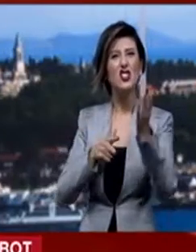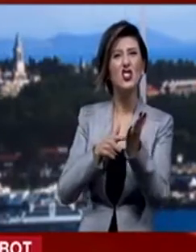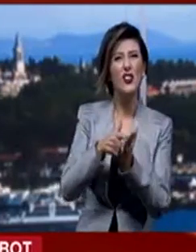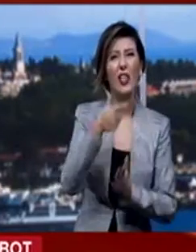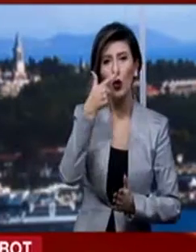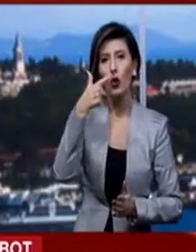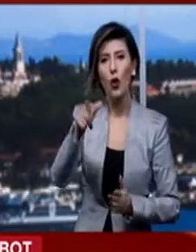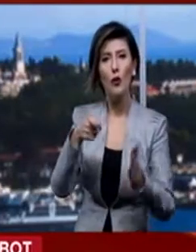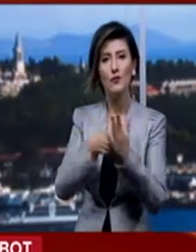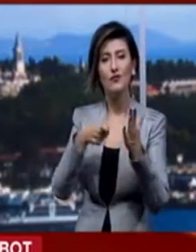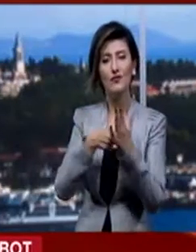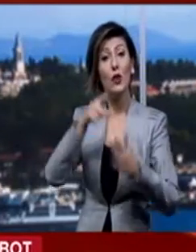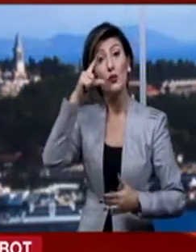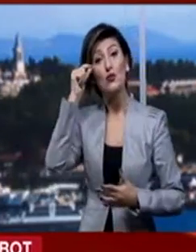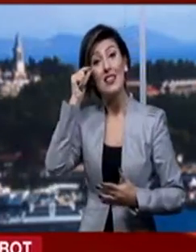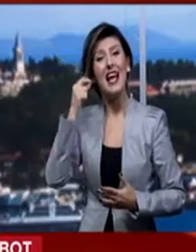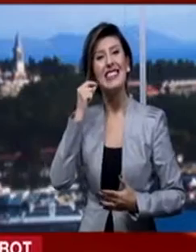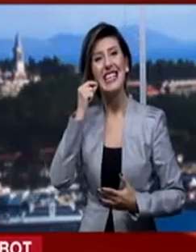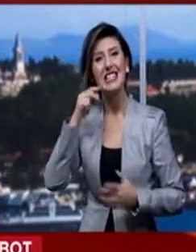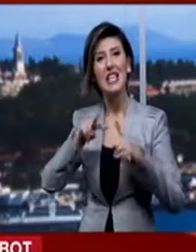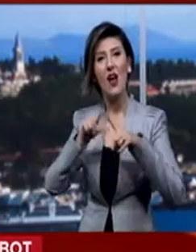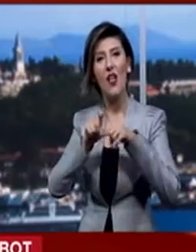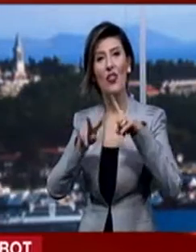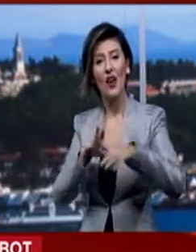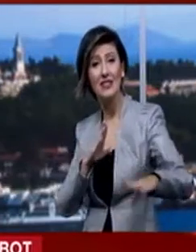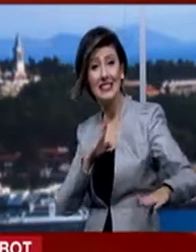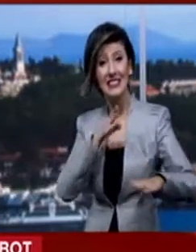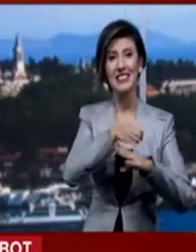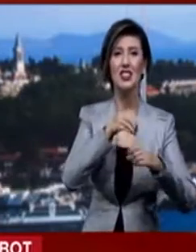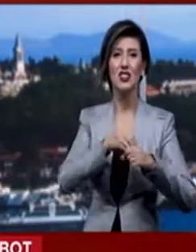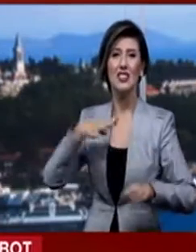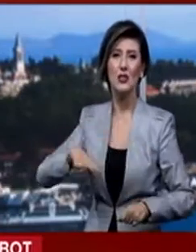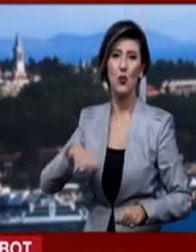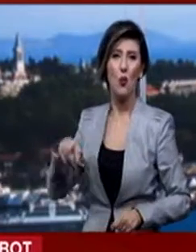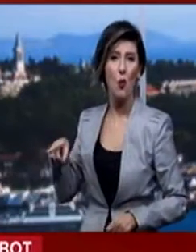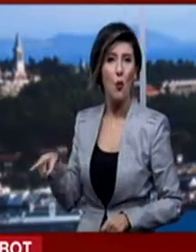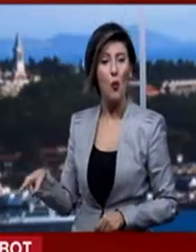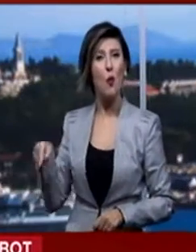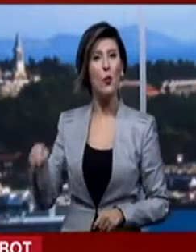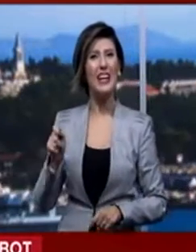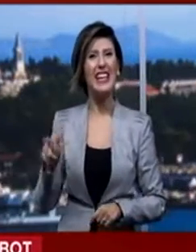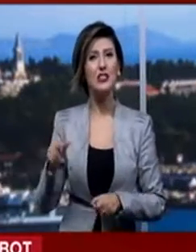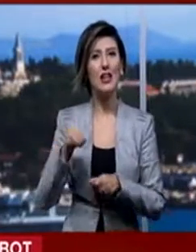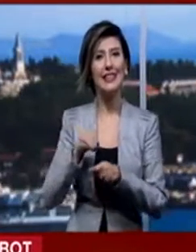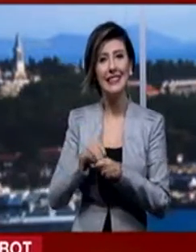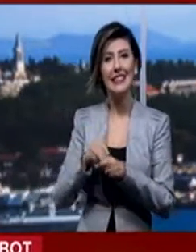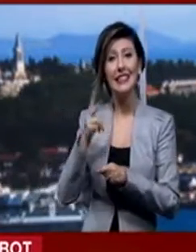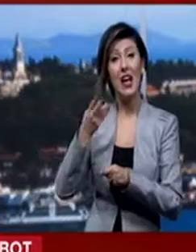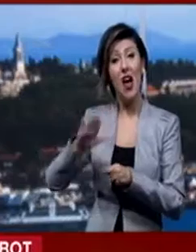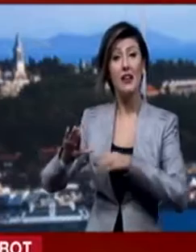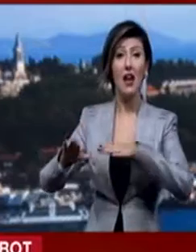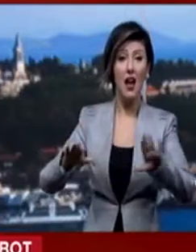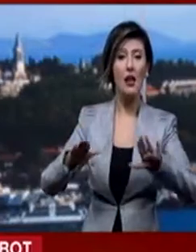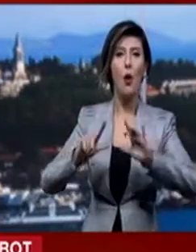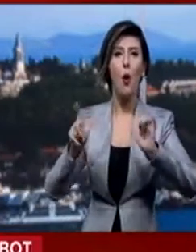sahilinden Yunanistan'ın Sakız Adası'na geçmek için uğraşıyorlar. Bu arada ilçede iki ayrı yerde de